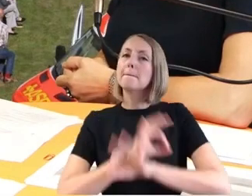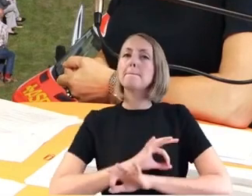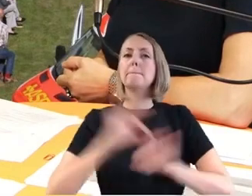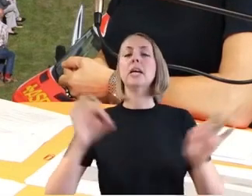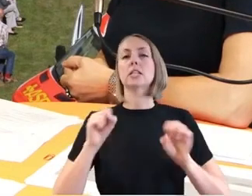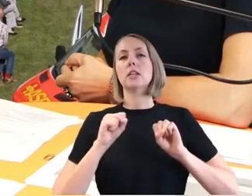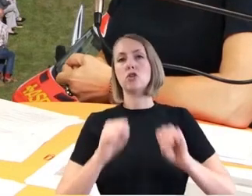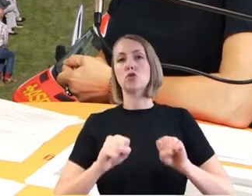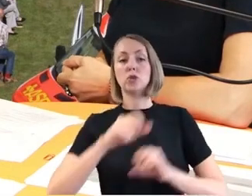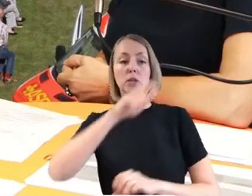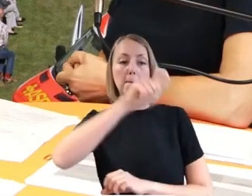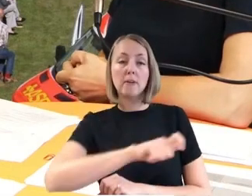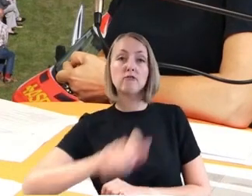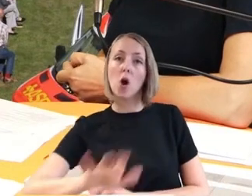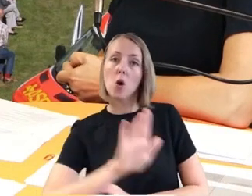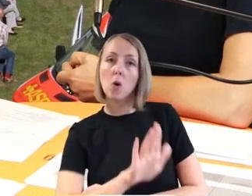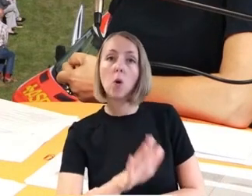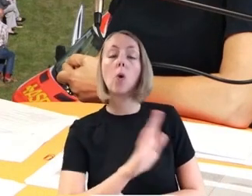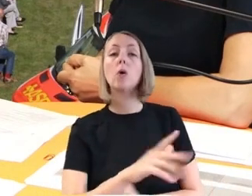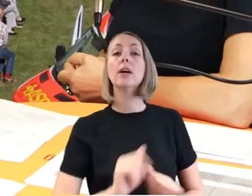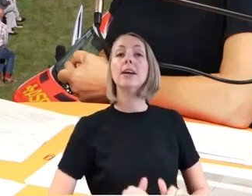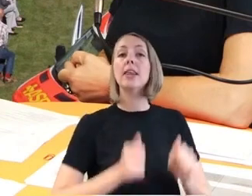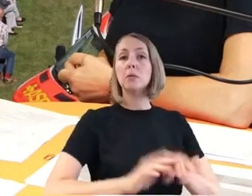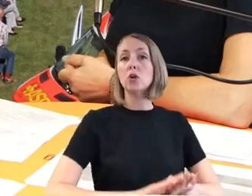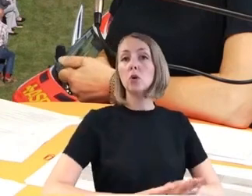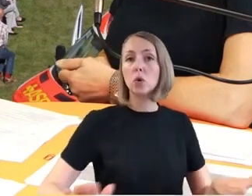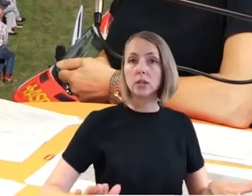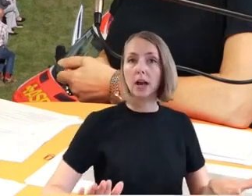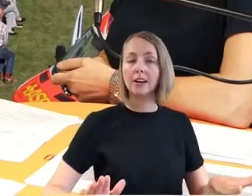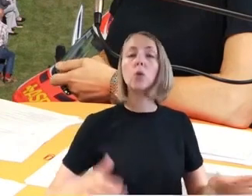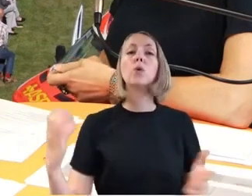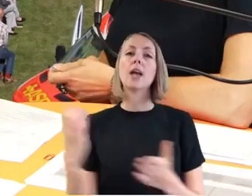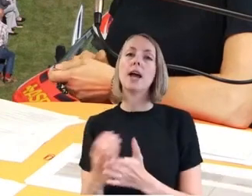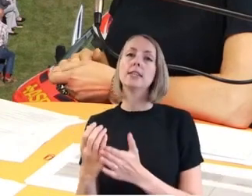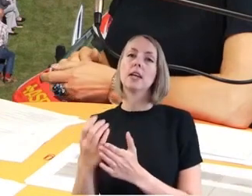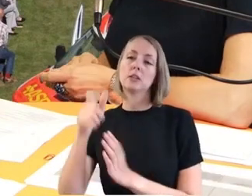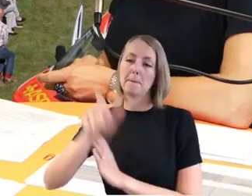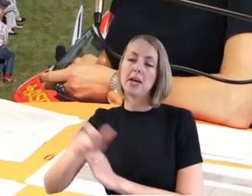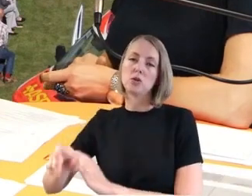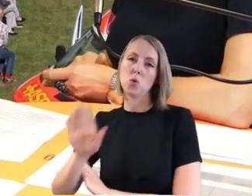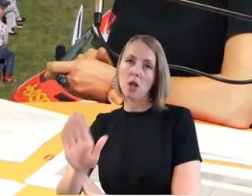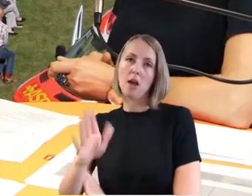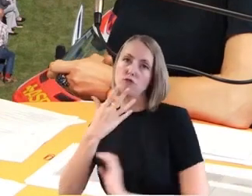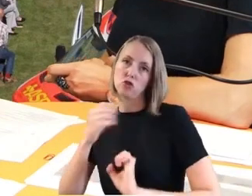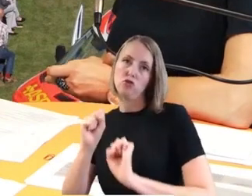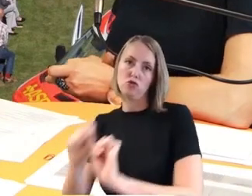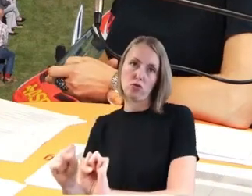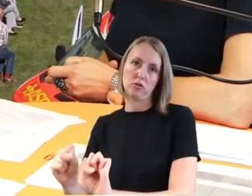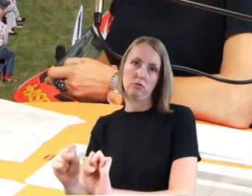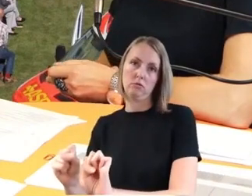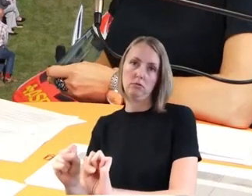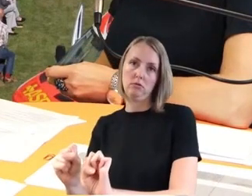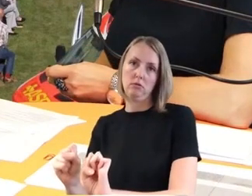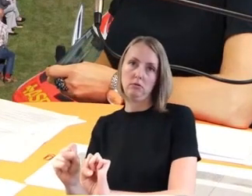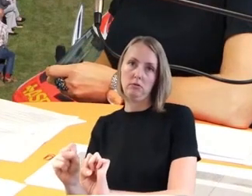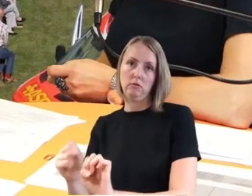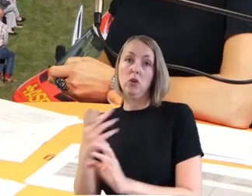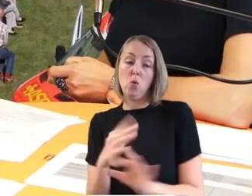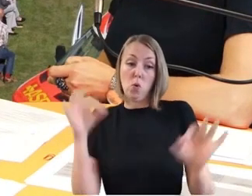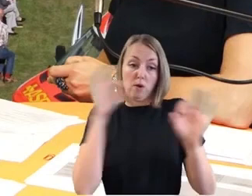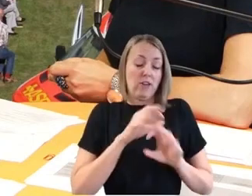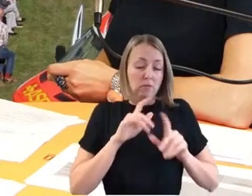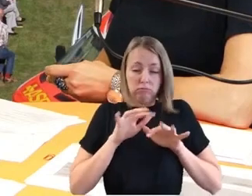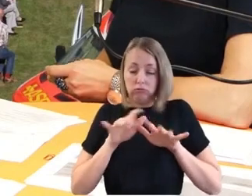ihrer lebensgrundlagen aber auch der schutz des einsatzpersonal sicherzustellen vor diesen chemischen biologischen radiologischen nuklearen